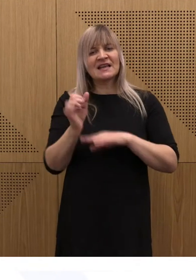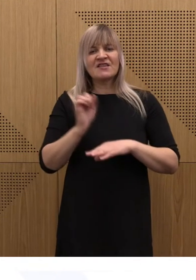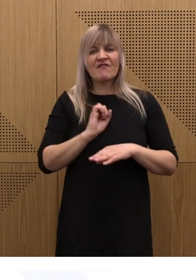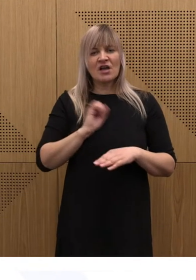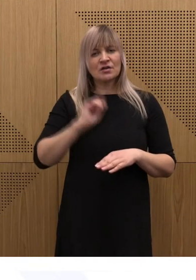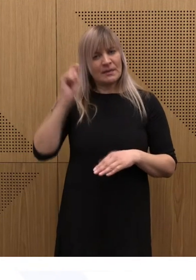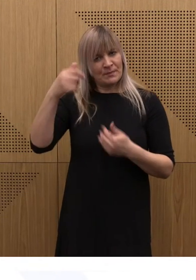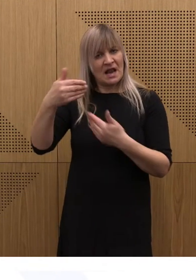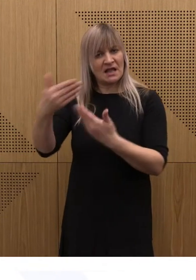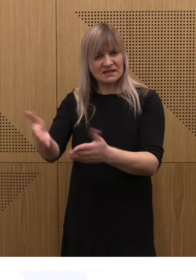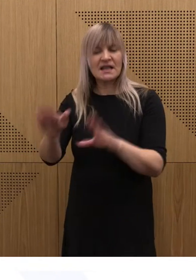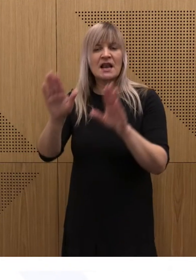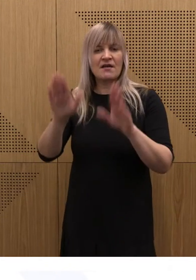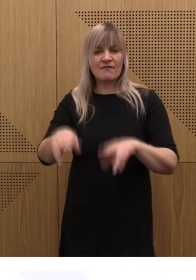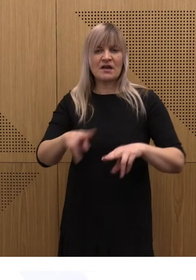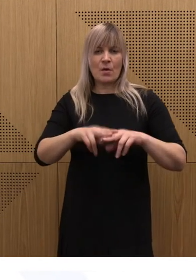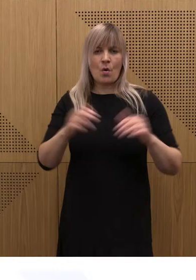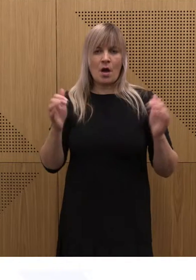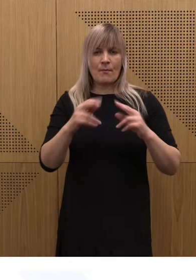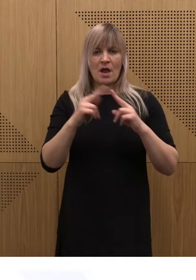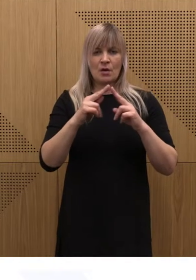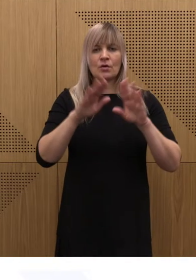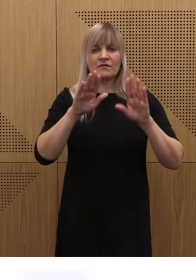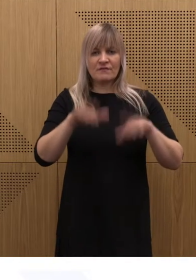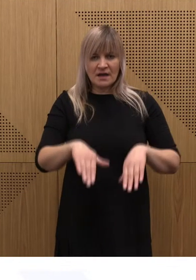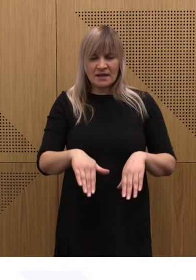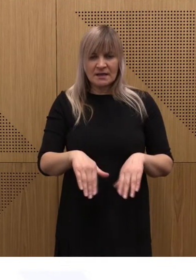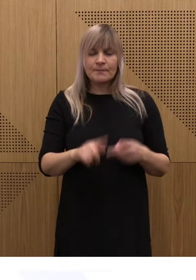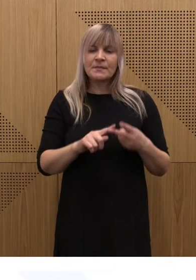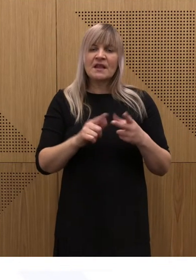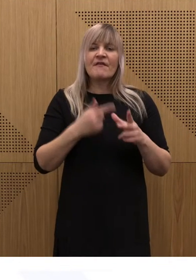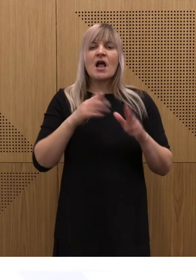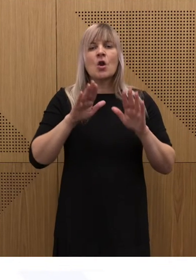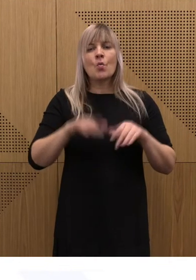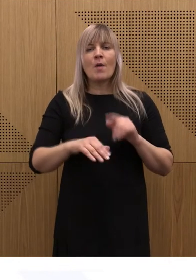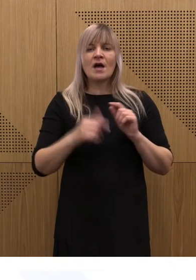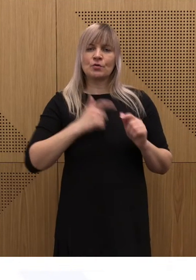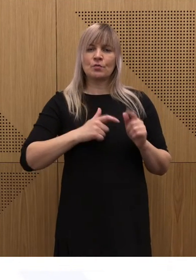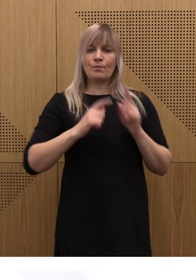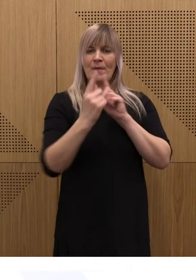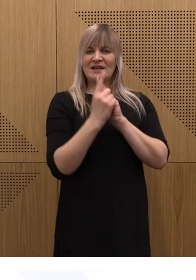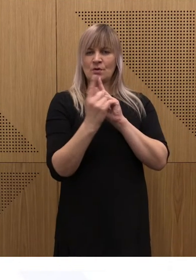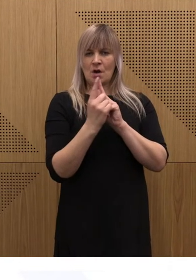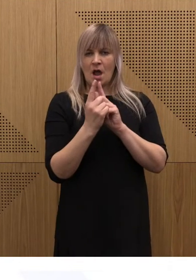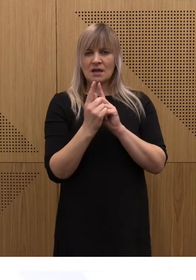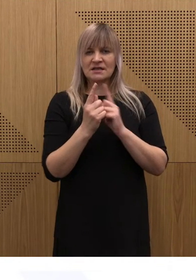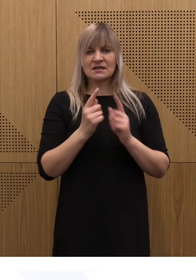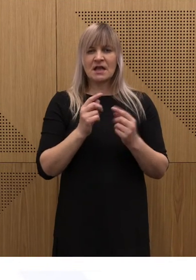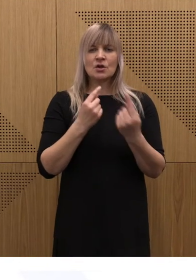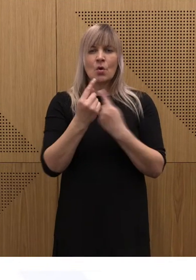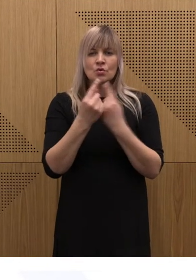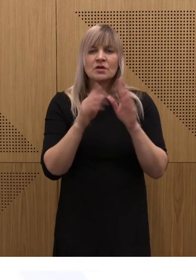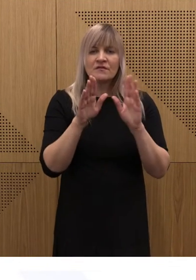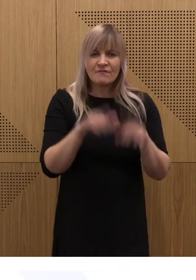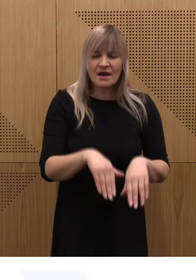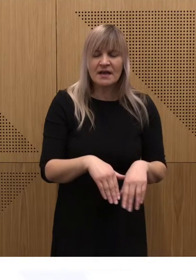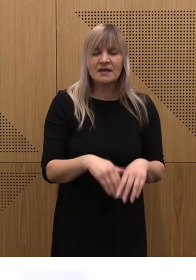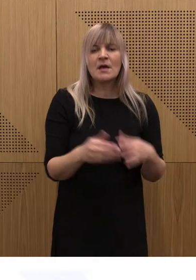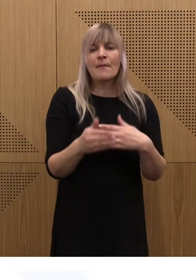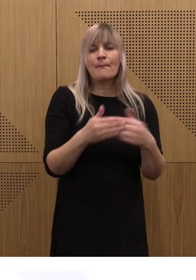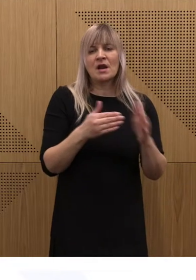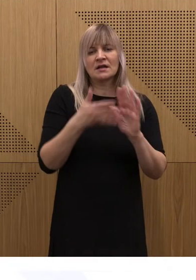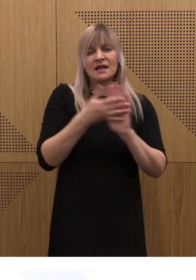erivajadustega õpilastele ja lubatud on ka siis personaalsed konsultatsioonid , samuti ka